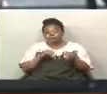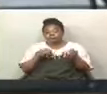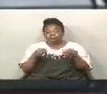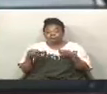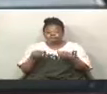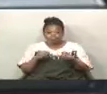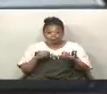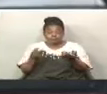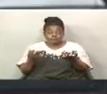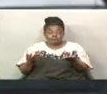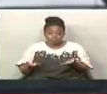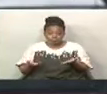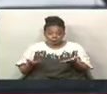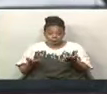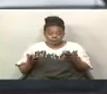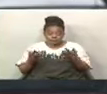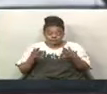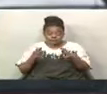Mbana tuahirwa.